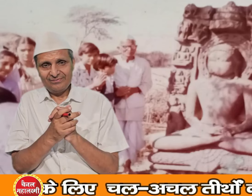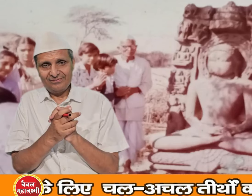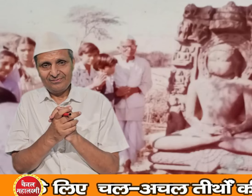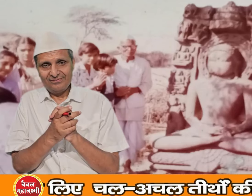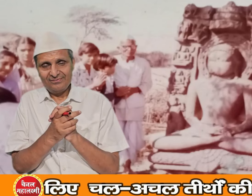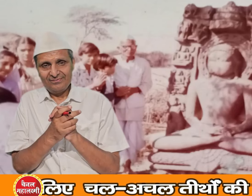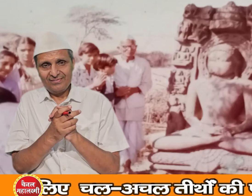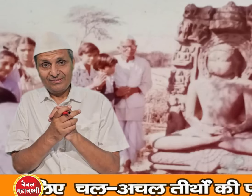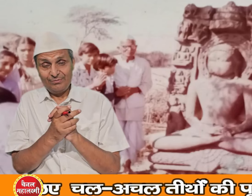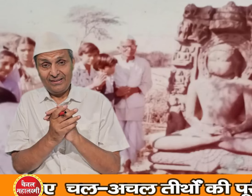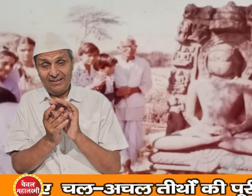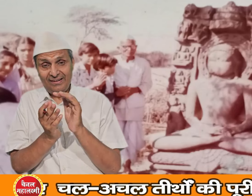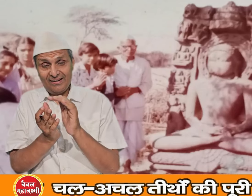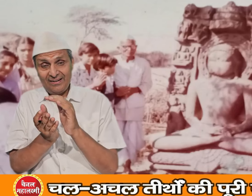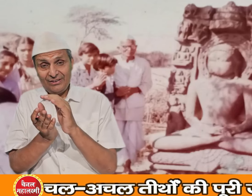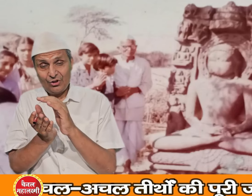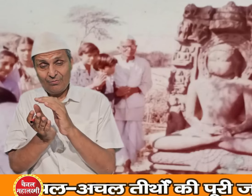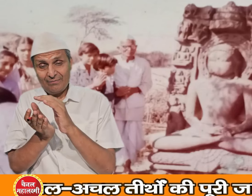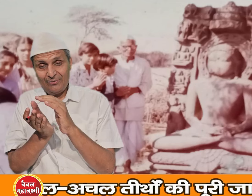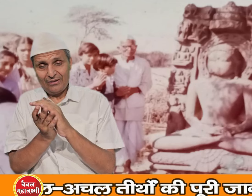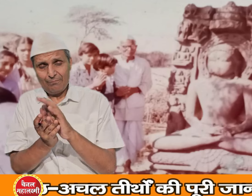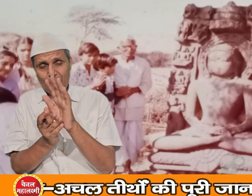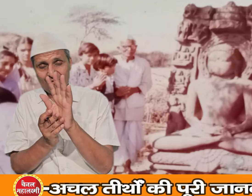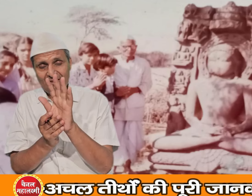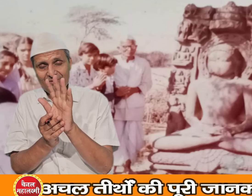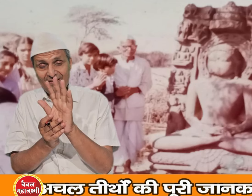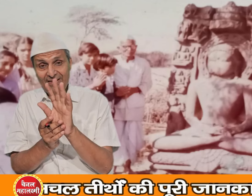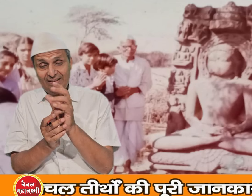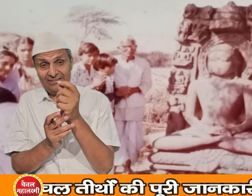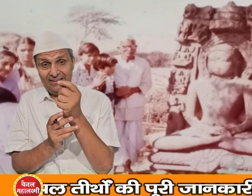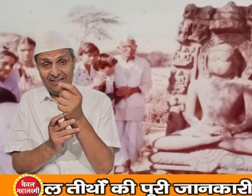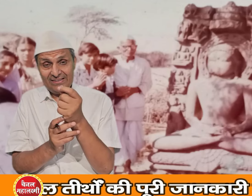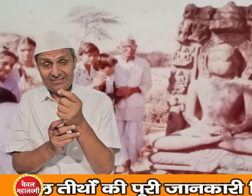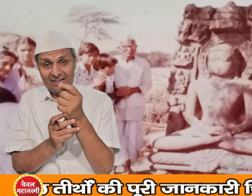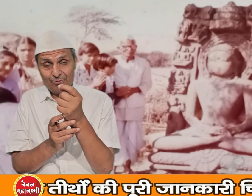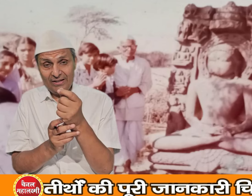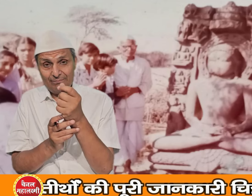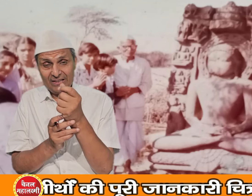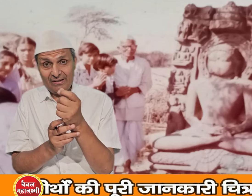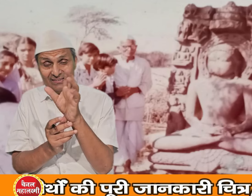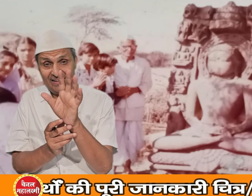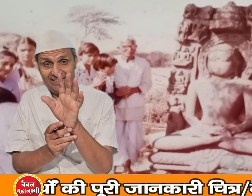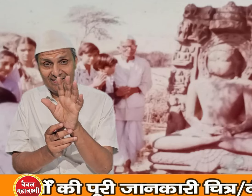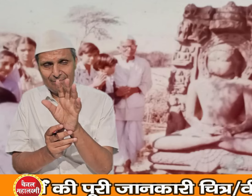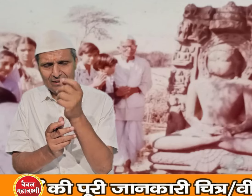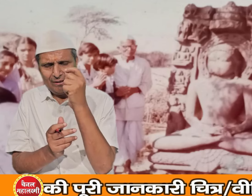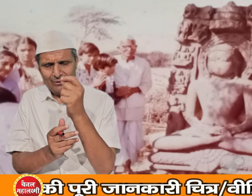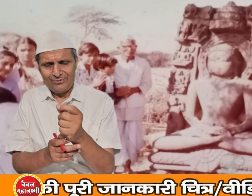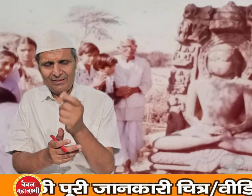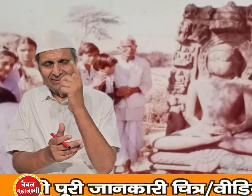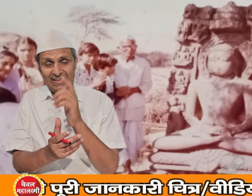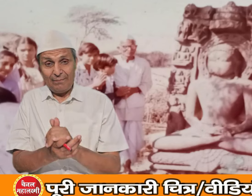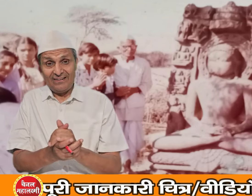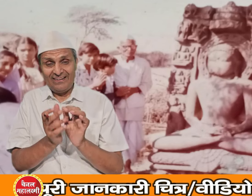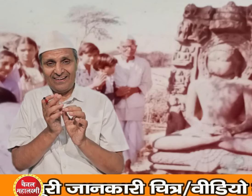फोटो है जब से यहां के अतिशय के बारे में नोट ख बहुत सालों से 3000 साल पुरानी प्रतिमा है जैन तीर्थंकर प्रतिमा है